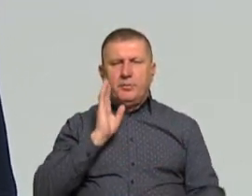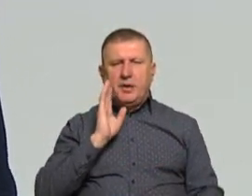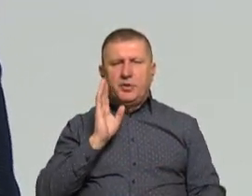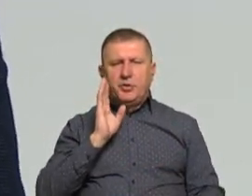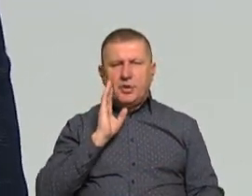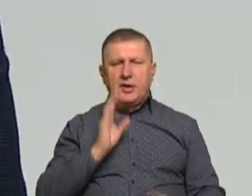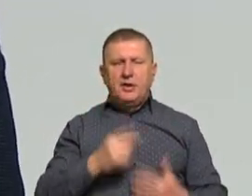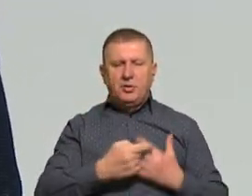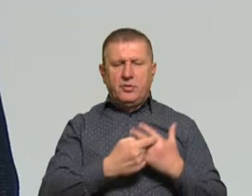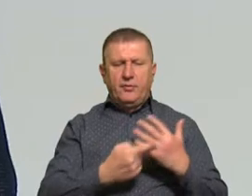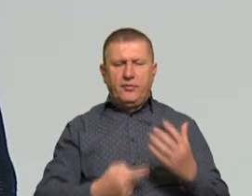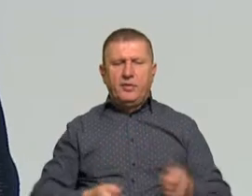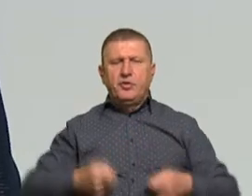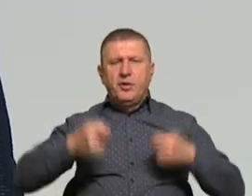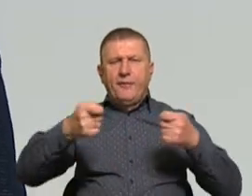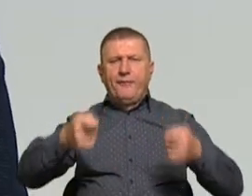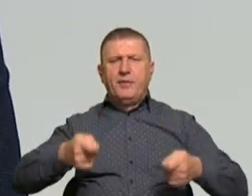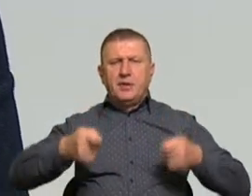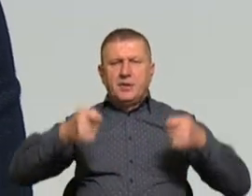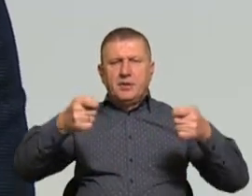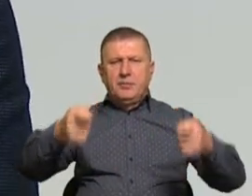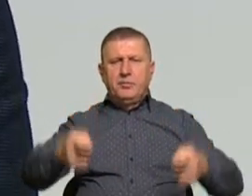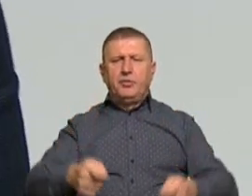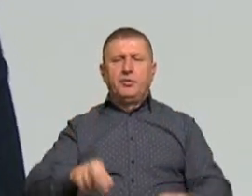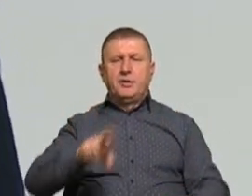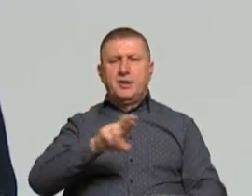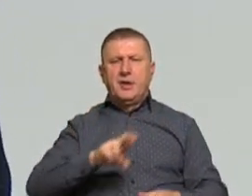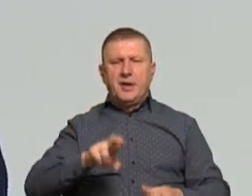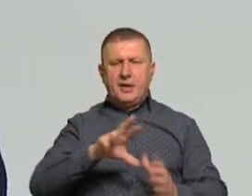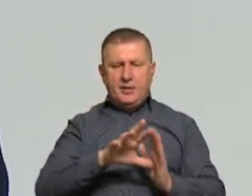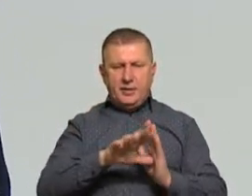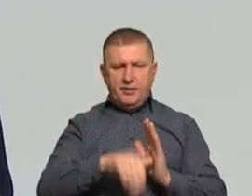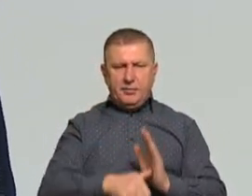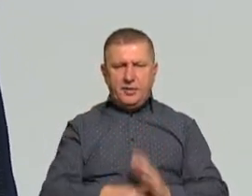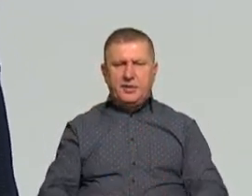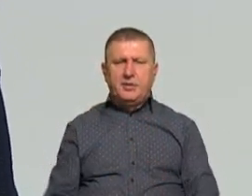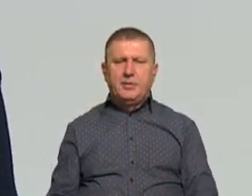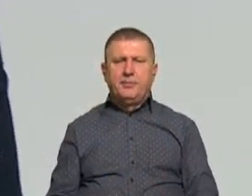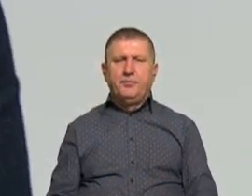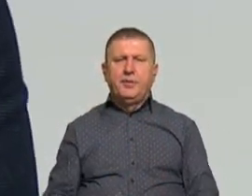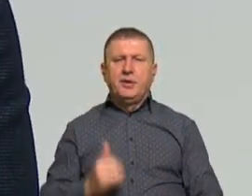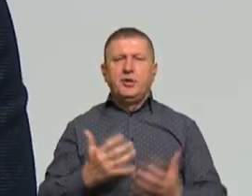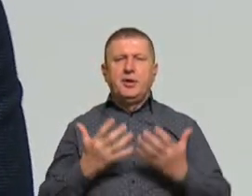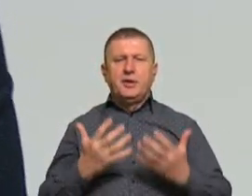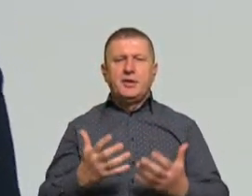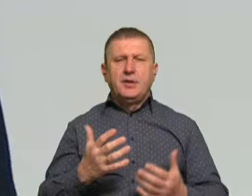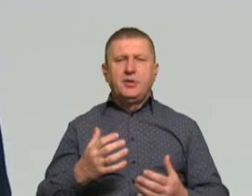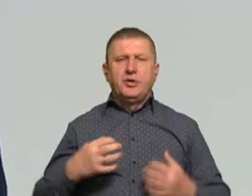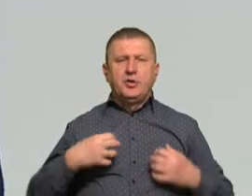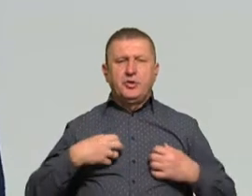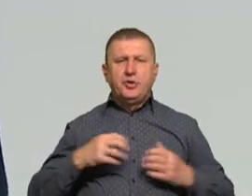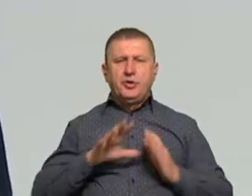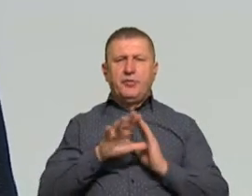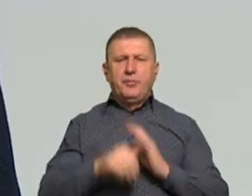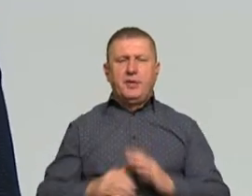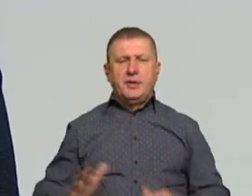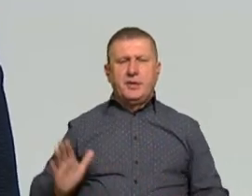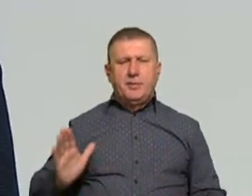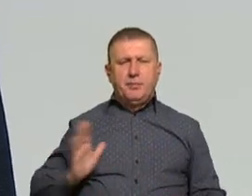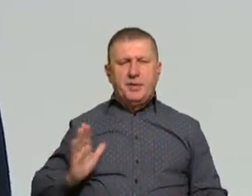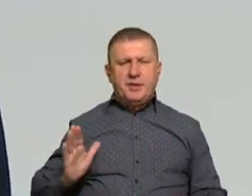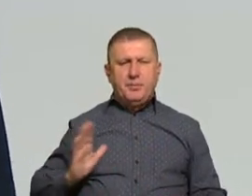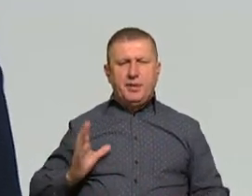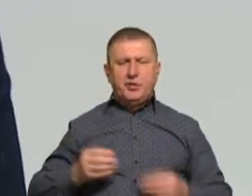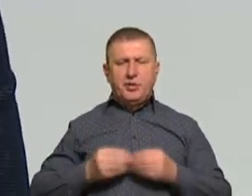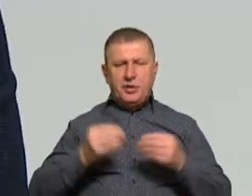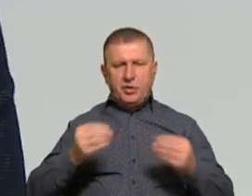w licznych wystąpieniach interpelacyjnych zarówno moich, jak i moich kolegów klubowych. Jeżeli chcecie żyć w mieście bezpiecznym, w mieście, które stawia na rozwój,